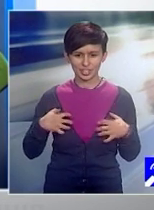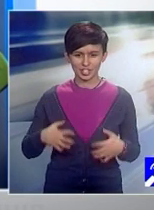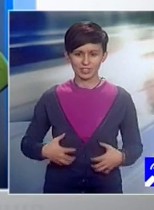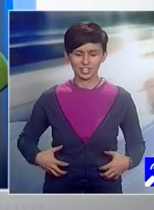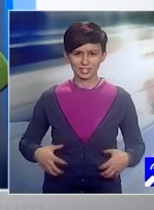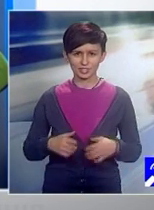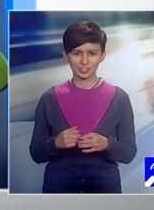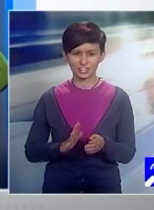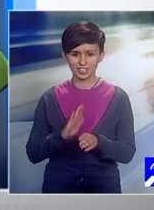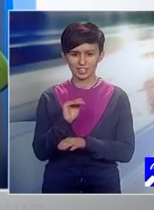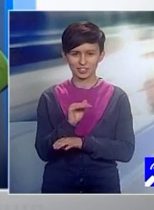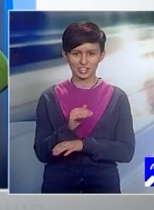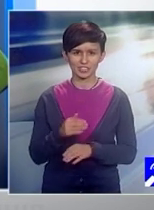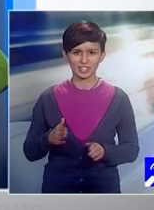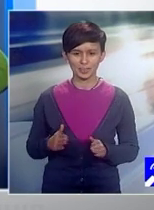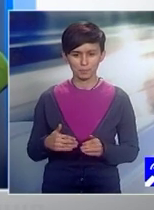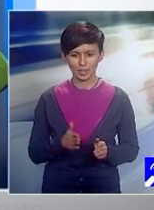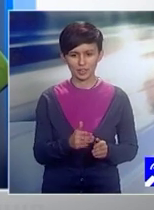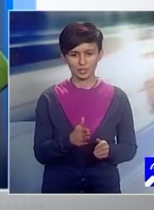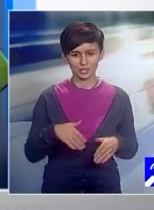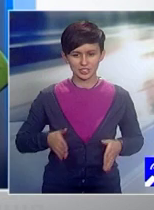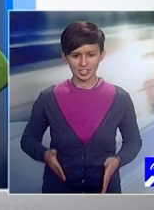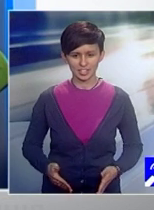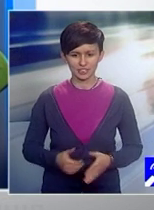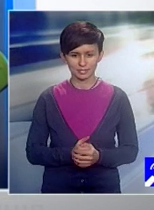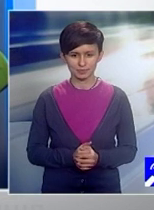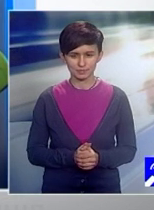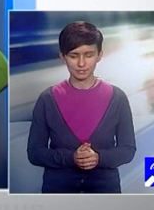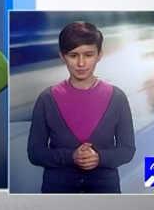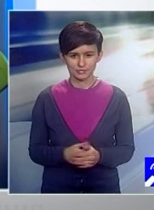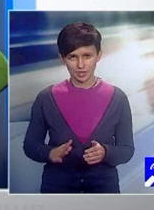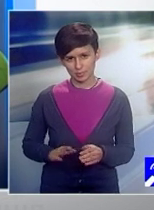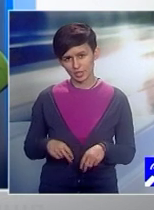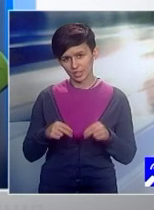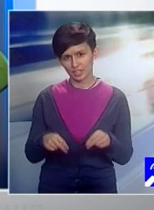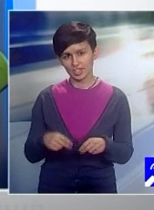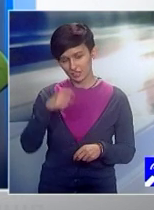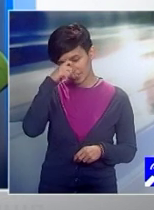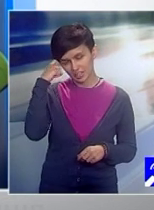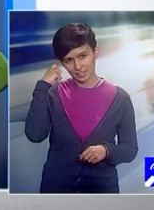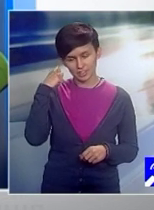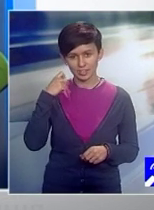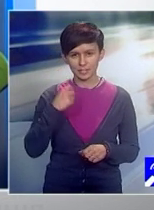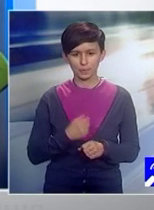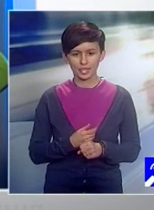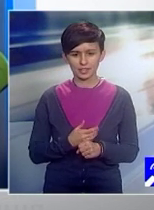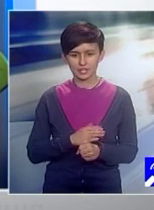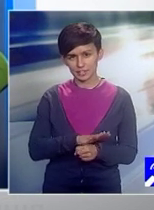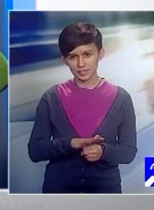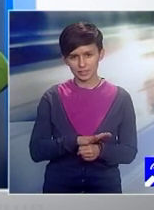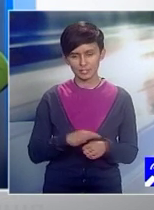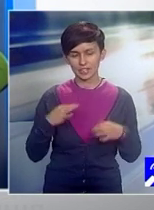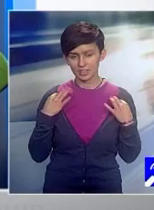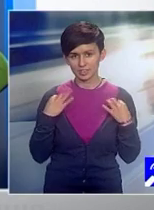o mică sirenă de delta la cât pește am mâncat. Dar după aia a venit toamna, iarna, primăvara și lucrurile s-au schimbat.